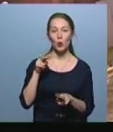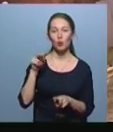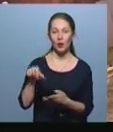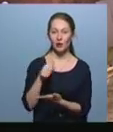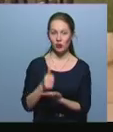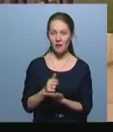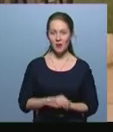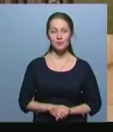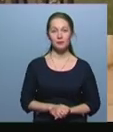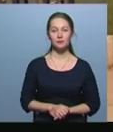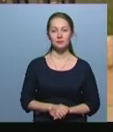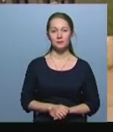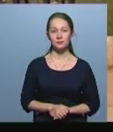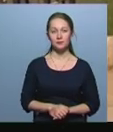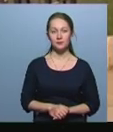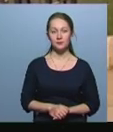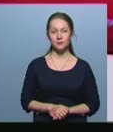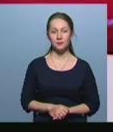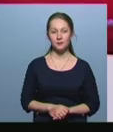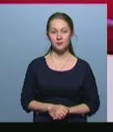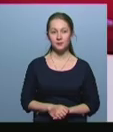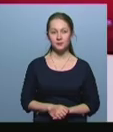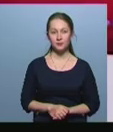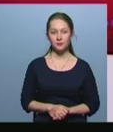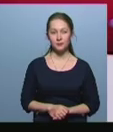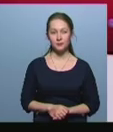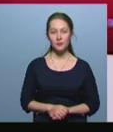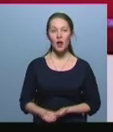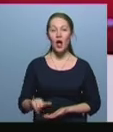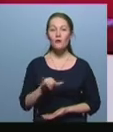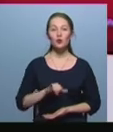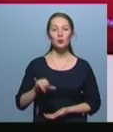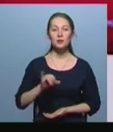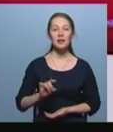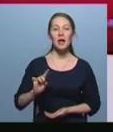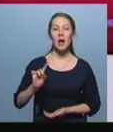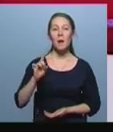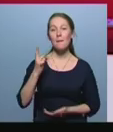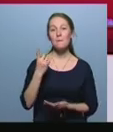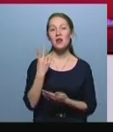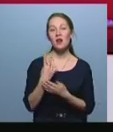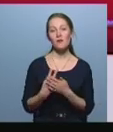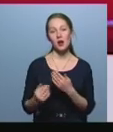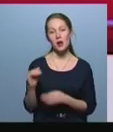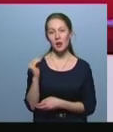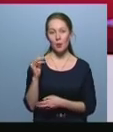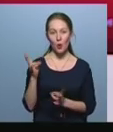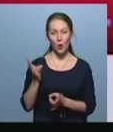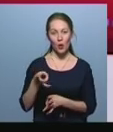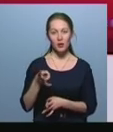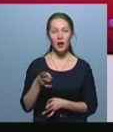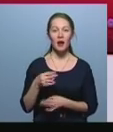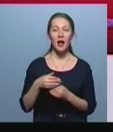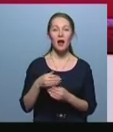Вагнов, Юрий Егоров, телеканал «Моя Удмуртия». В Удмуртии первые жертвы тонкого льда. Трагедия случилась в деревне Нижний